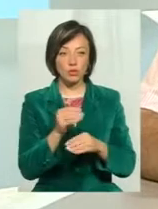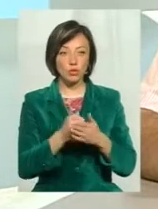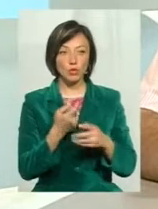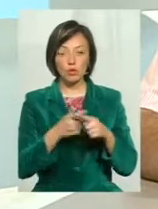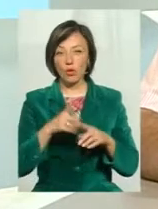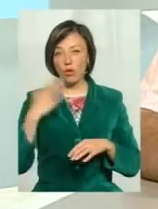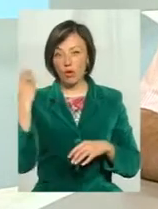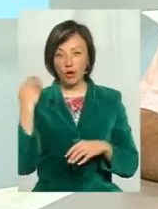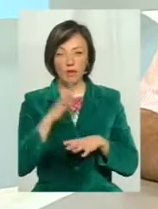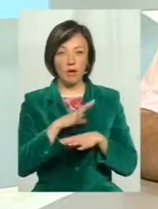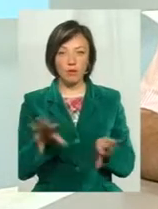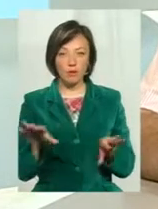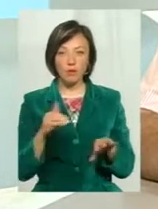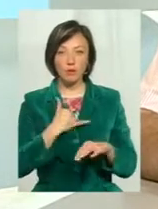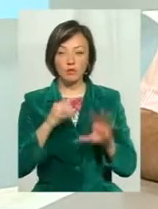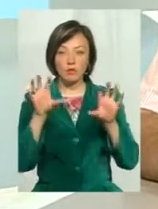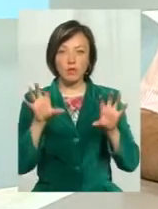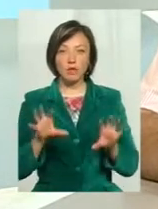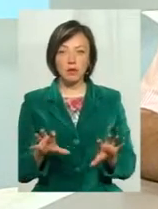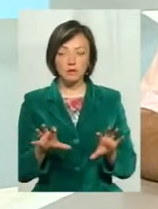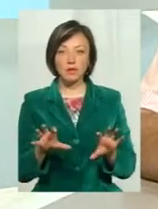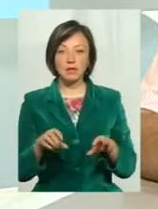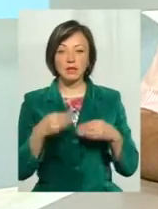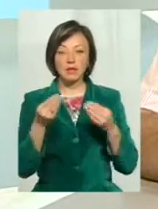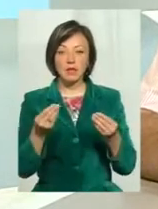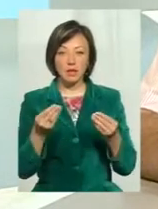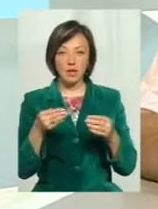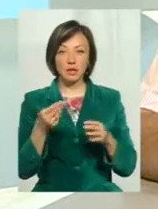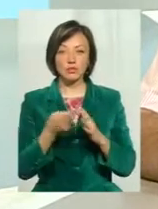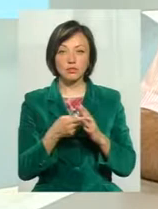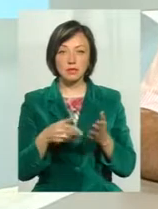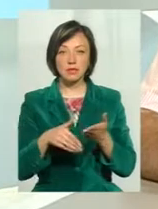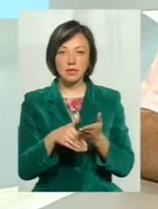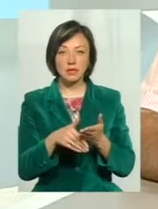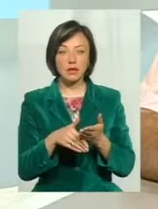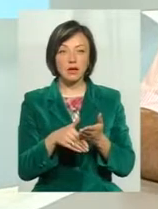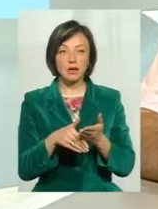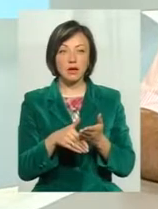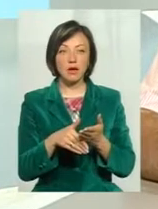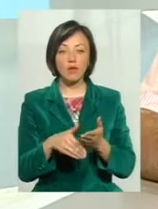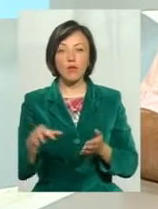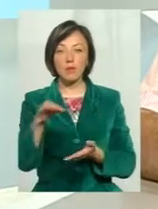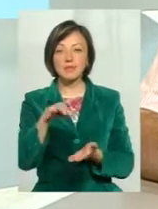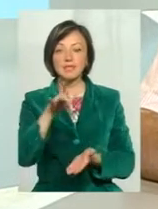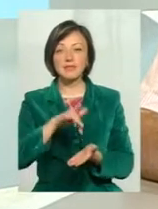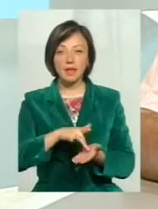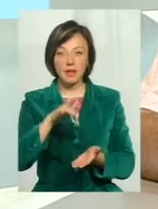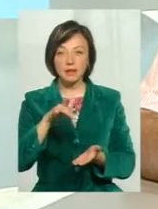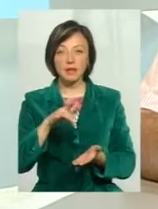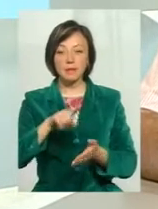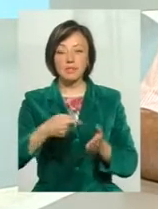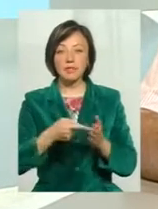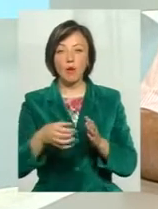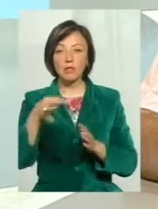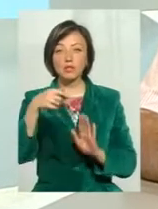було, скажімо так, в нашому законодавстві щодо надання населенню субсидій вперше зазначено таке, що в обласних центрах і в містах